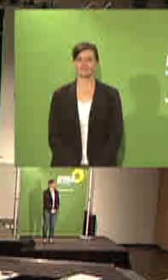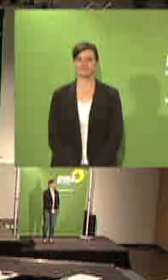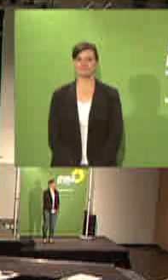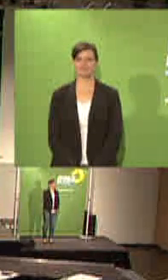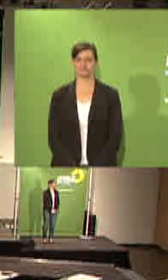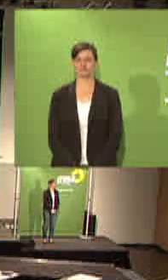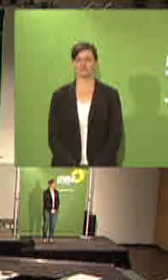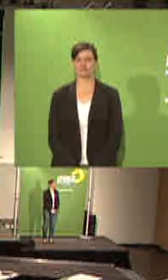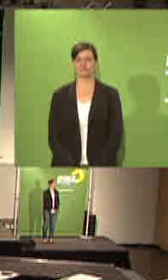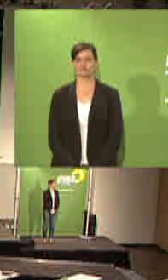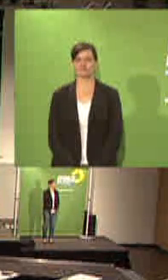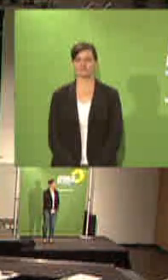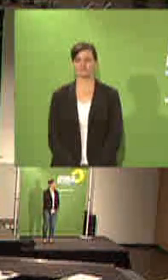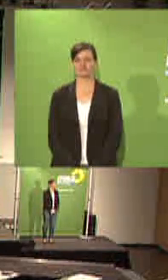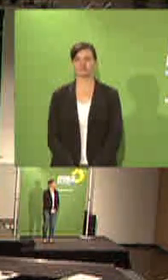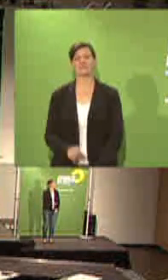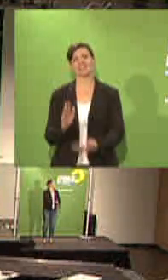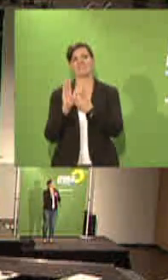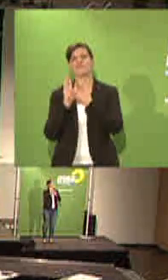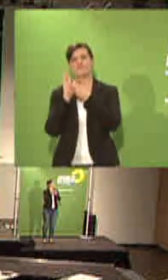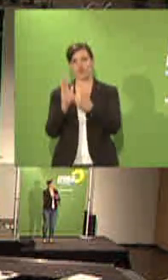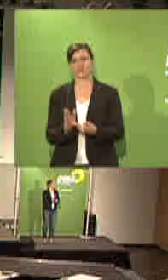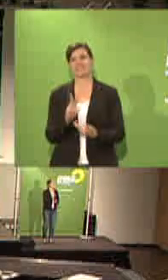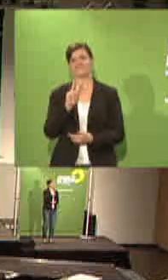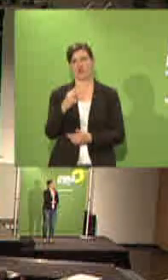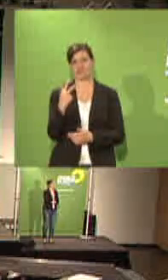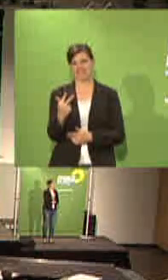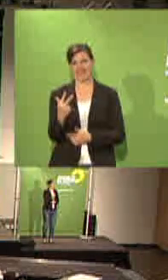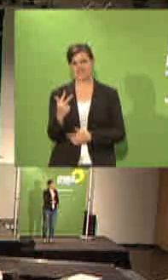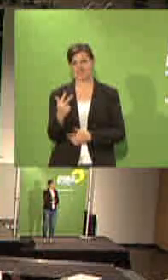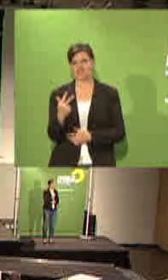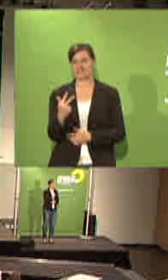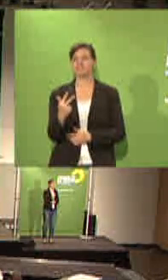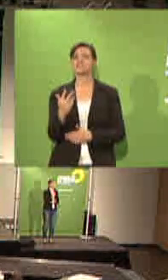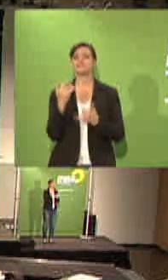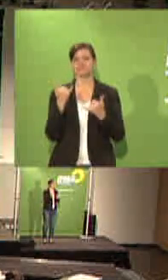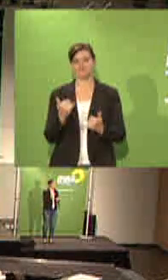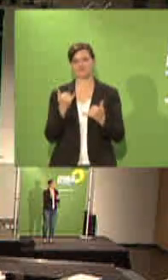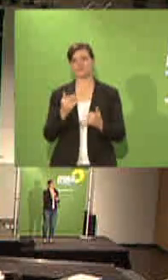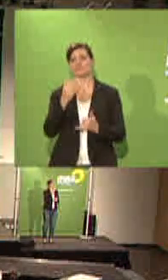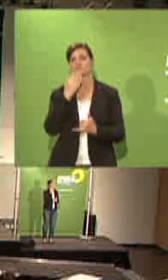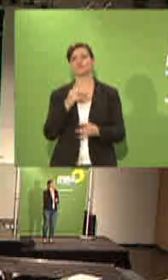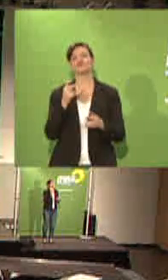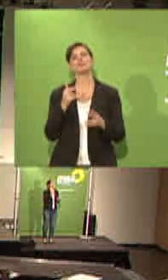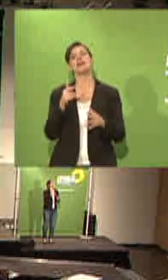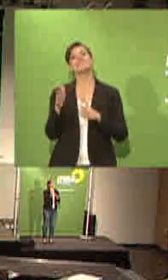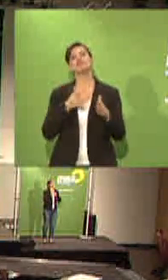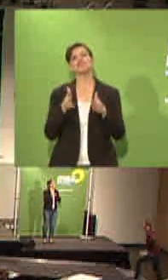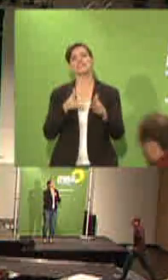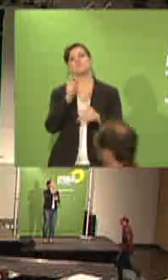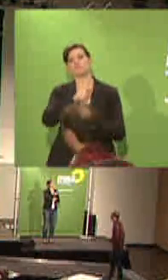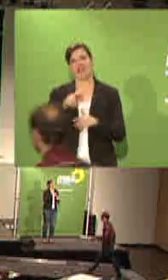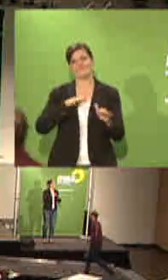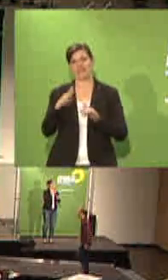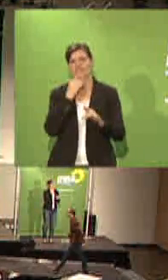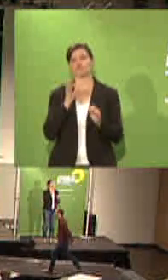So, zur Vorstellung, also der Antrag V3, Bahnfahren attraktiver gestalten für einen starken Schienenpersonennahverkehr. Den